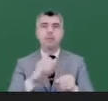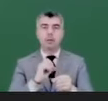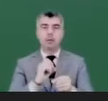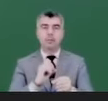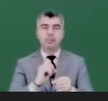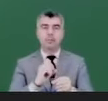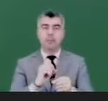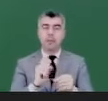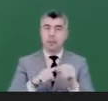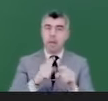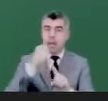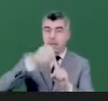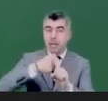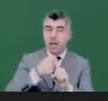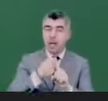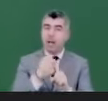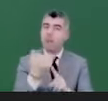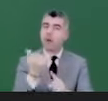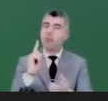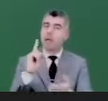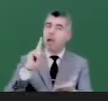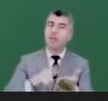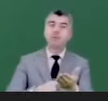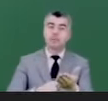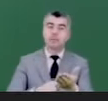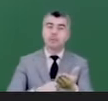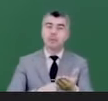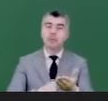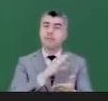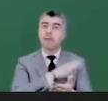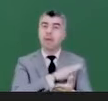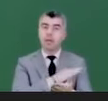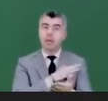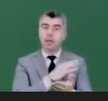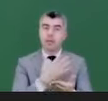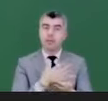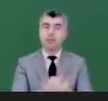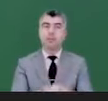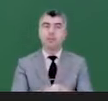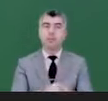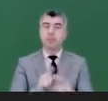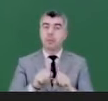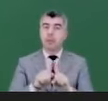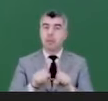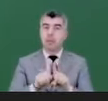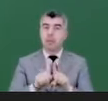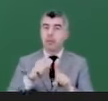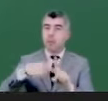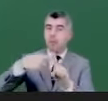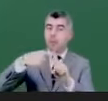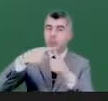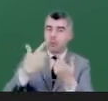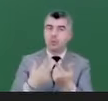ولكن لكل اصلاح كلفه الكلفه هي انه الرفع من يعني